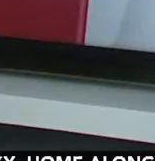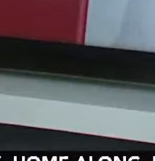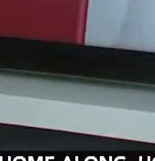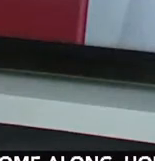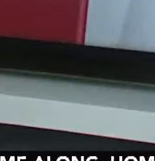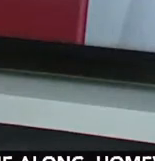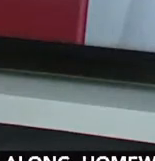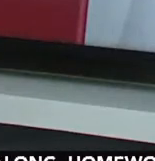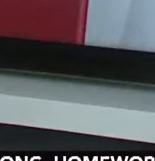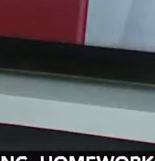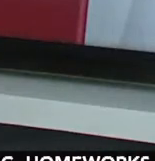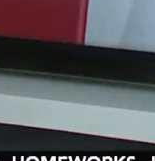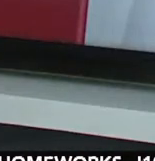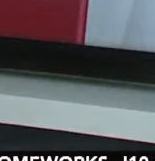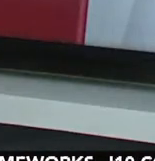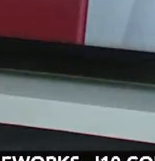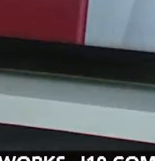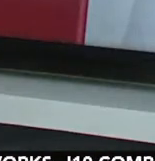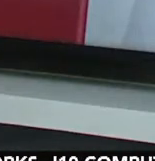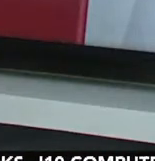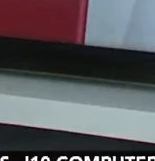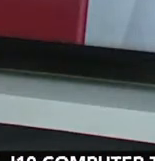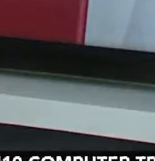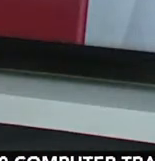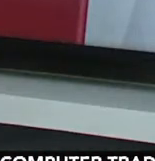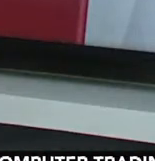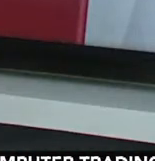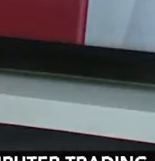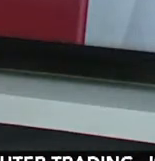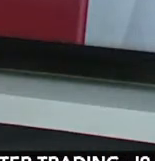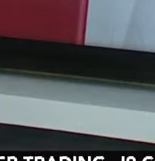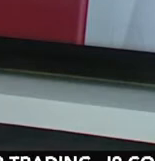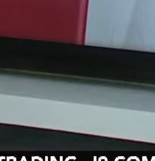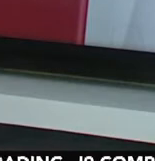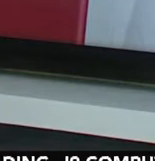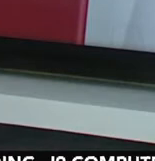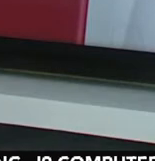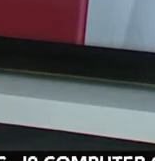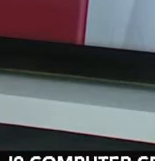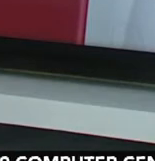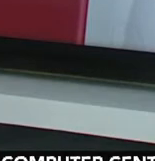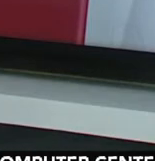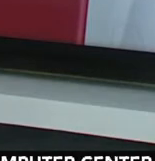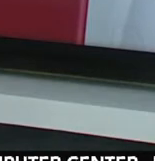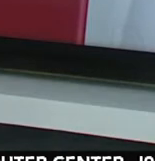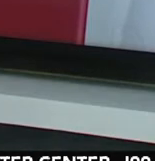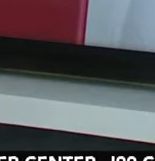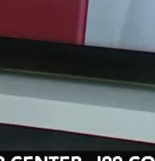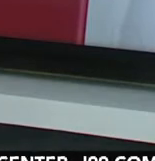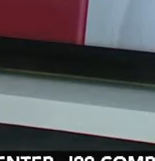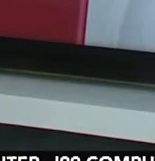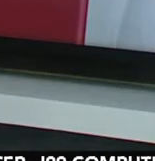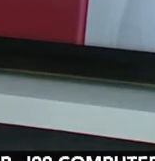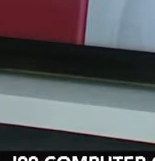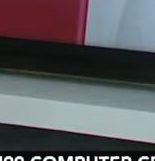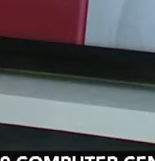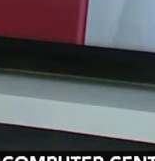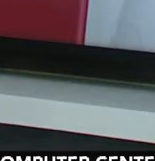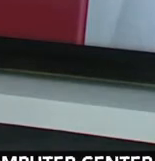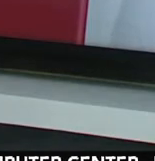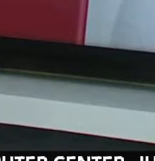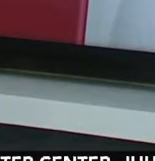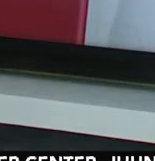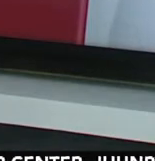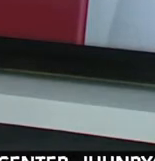15 ang patay sa pag-uho sa bansang Colombia. Sa Korean Peninsula naman, may panibagong tensyon. Ang mga balita